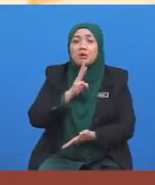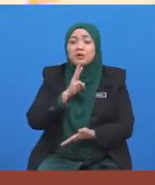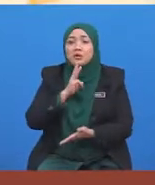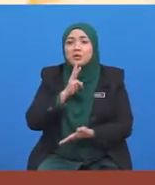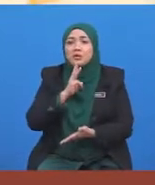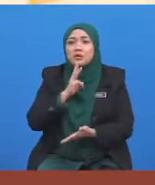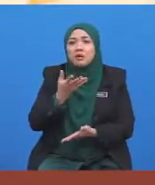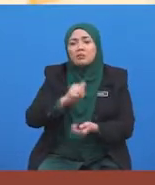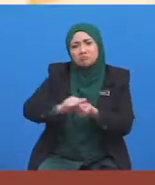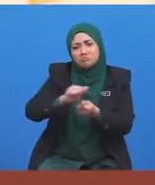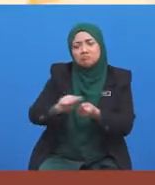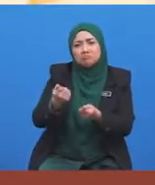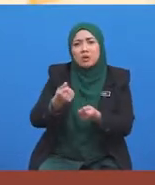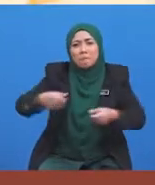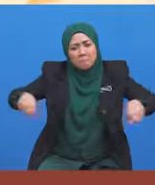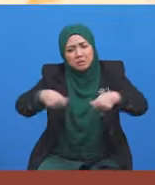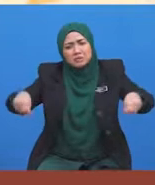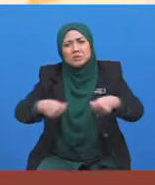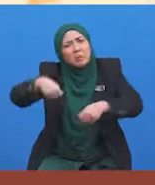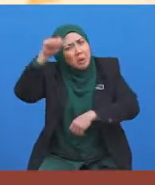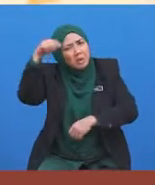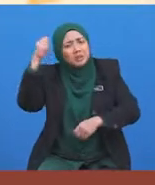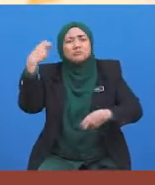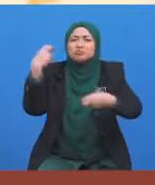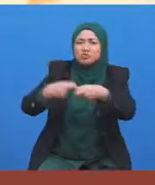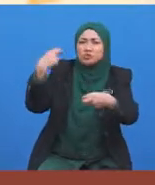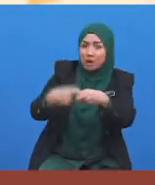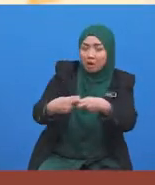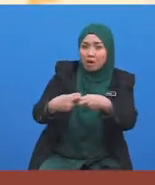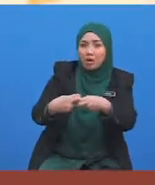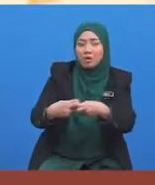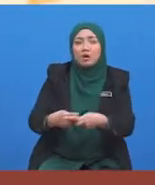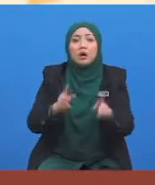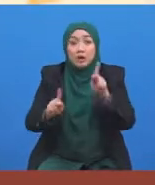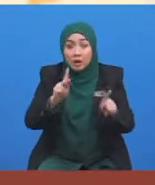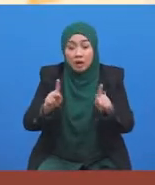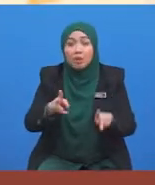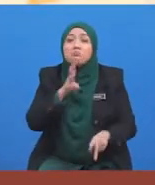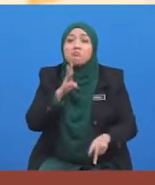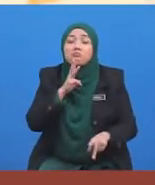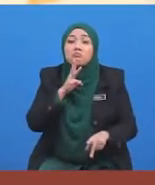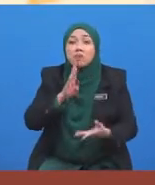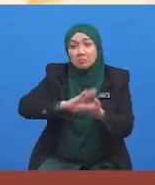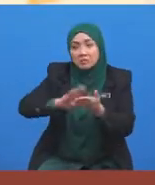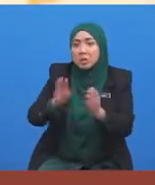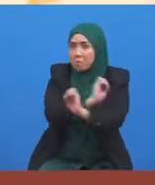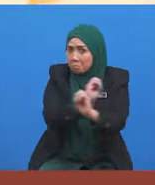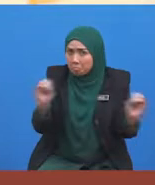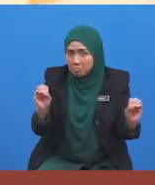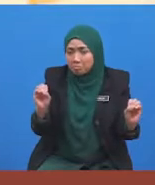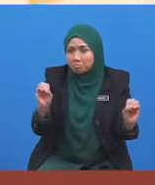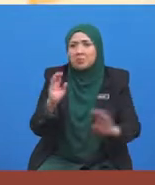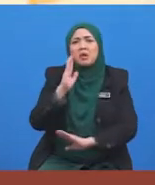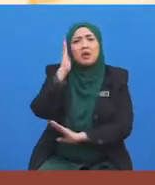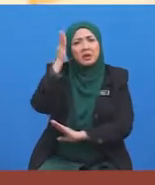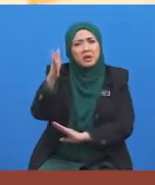minuman dan memasak. Selain itu, ketiadaan air bersih juga akan memberi kesan ke atas